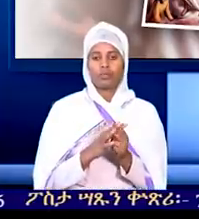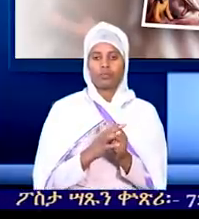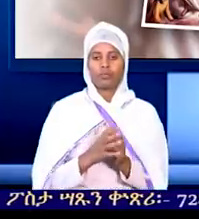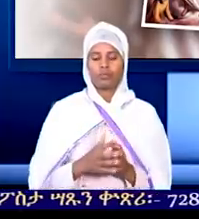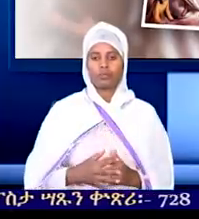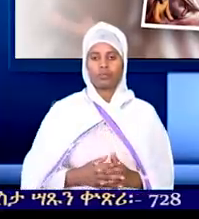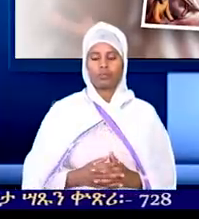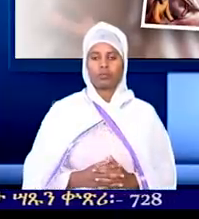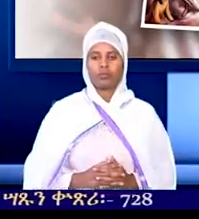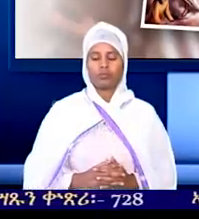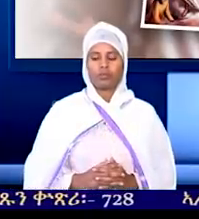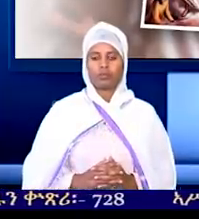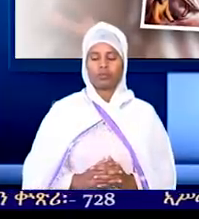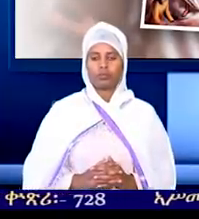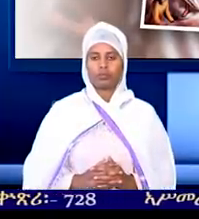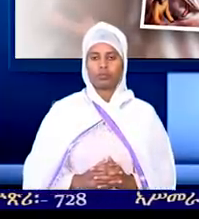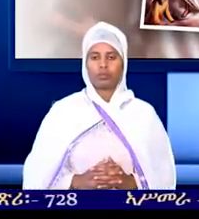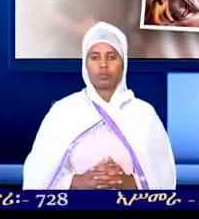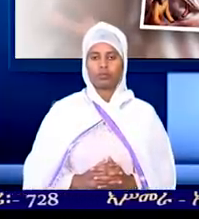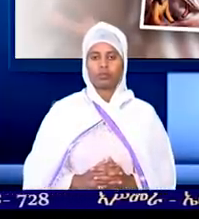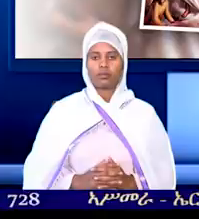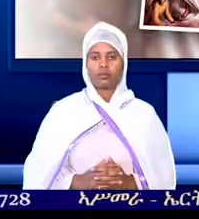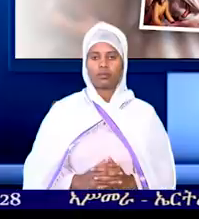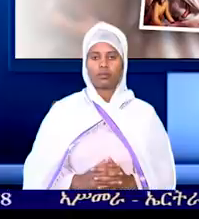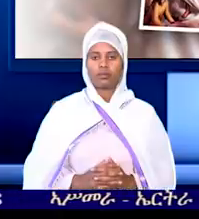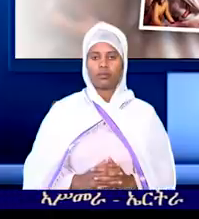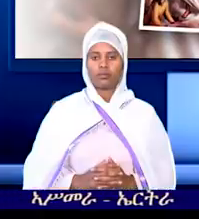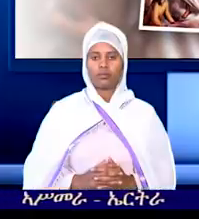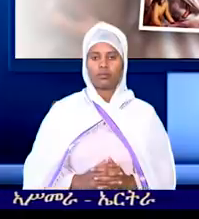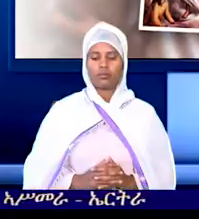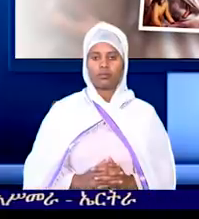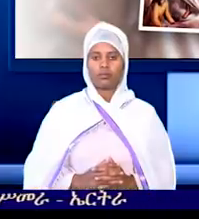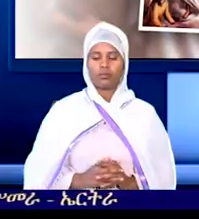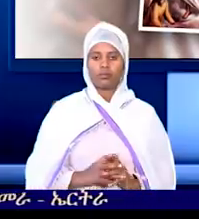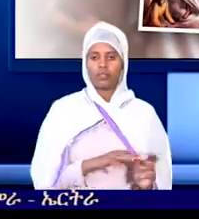እግዚኦ ጸወነ ኮንከነ ለትውልደ ትውልድ፣